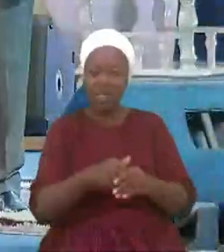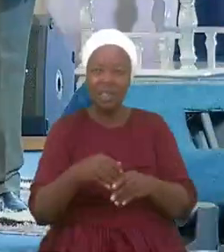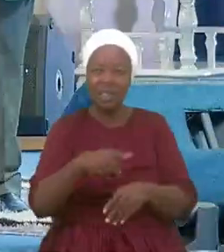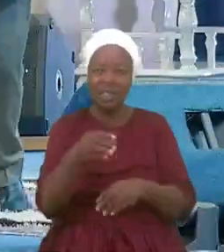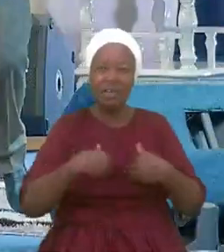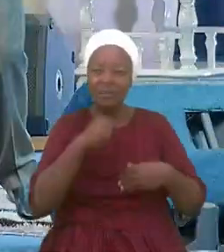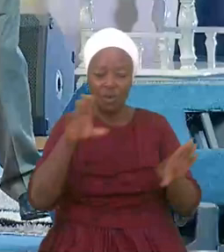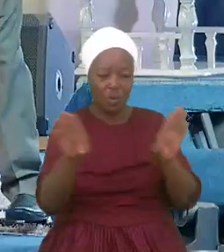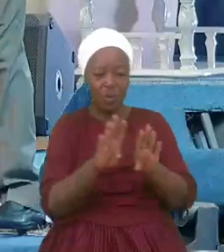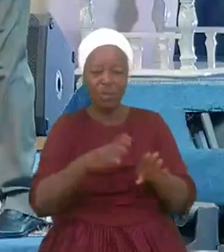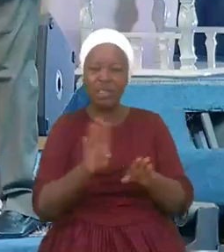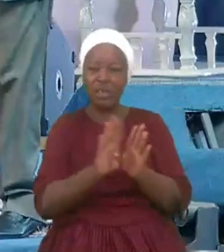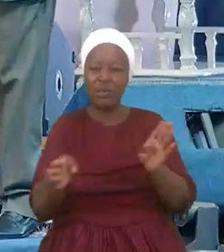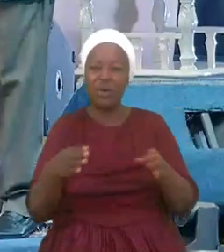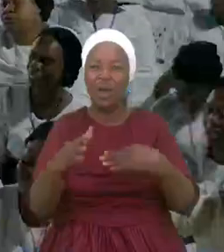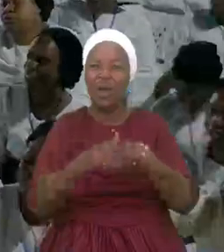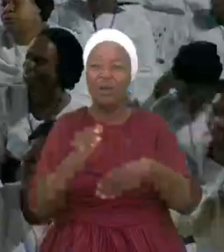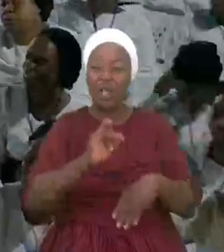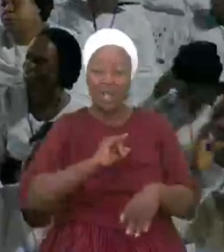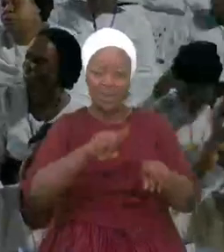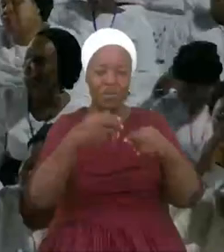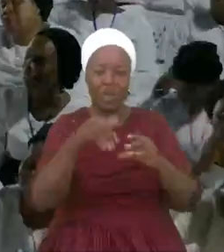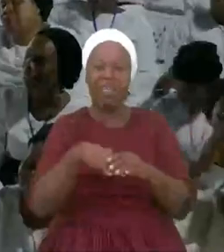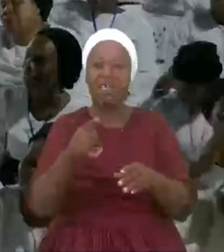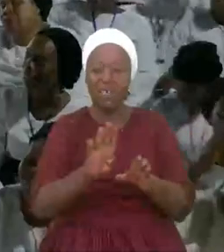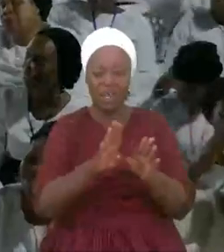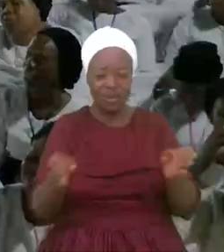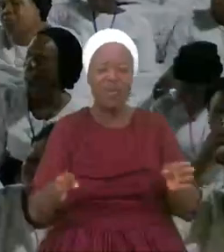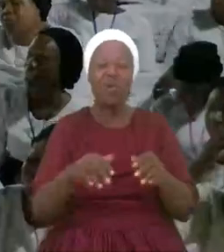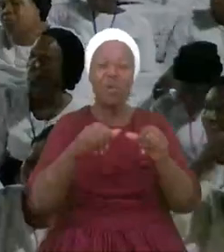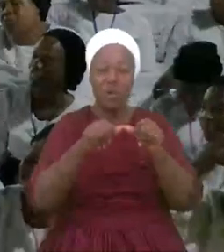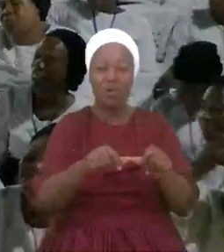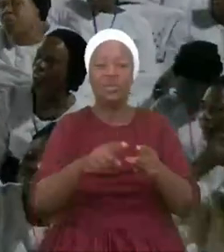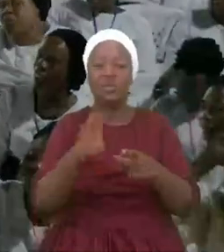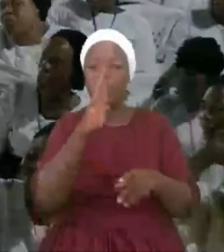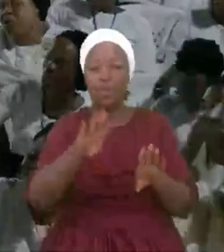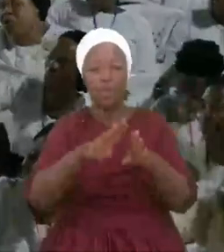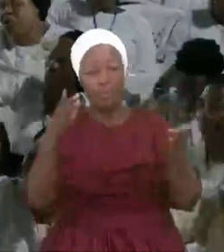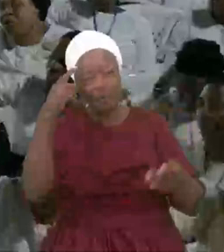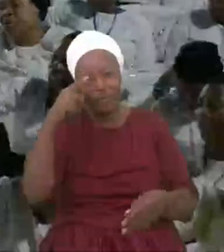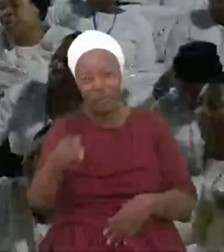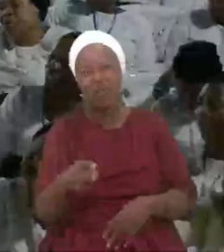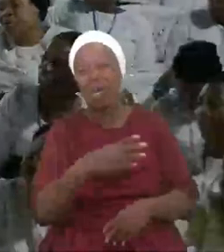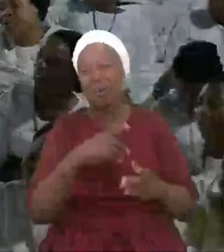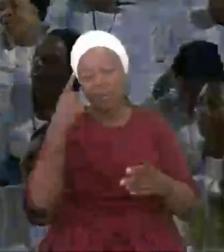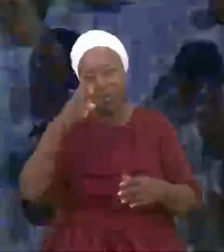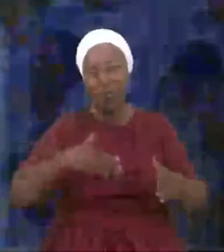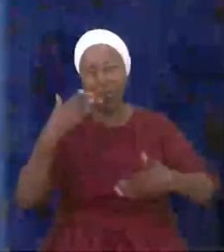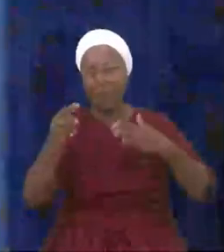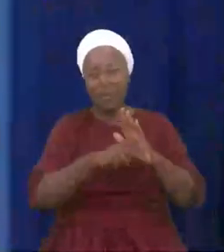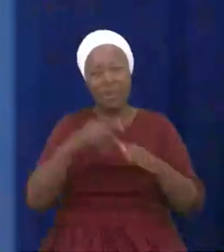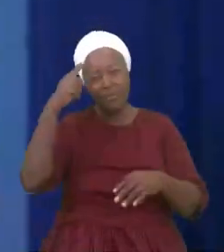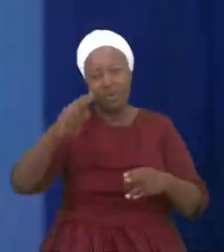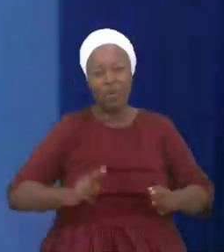porte vous sera ouverte la porte soit tu ouverte bouffonne et moi si je rentre dedans je ne veux pas faire la porte pour vous